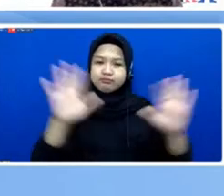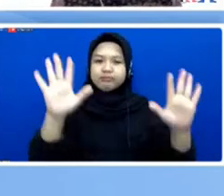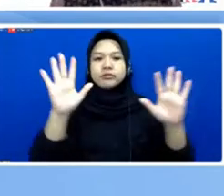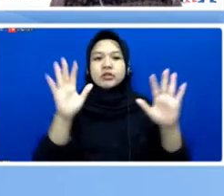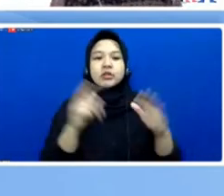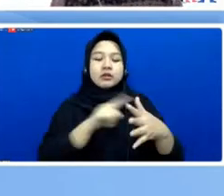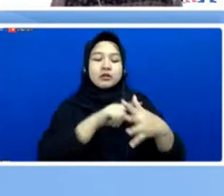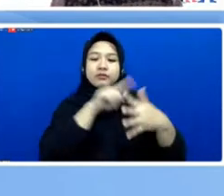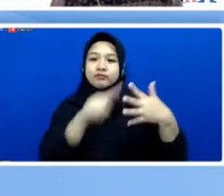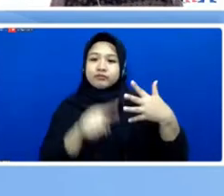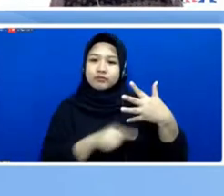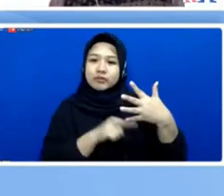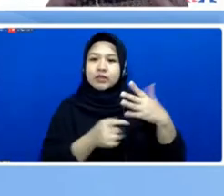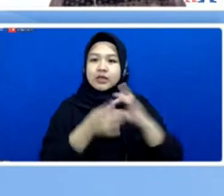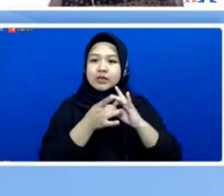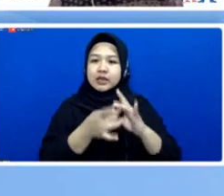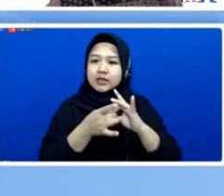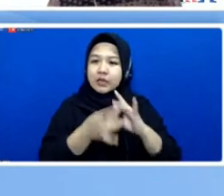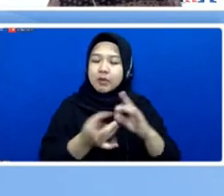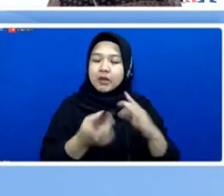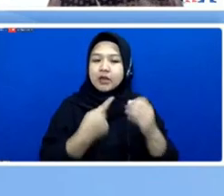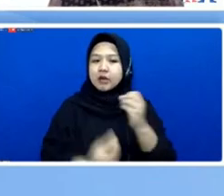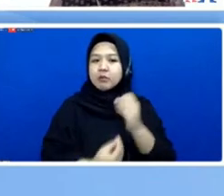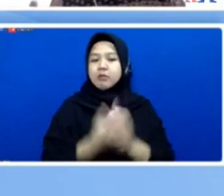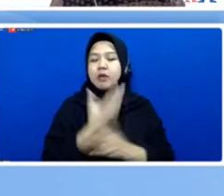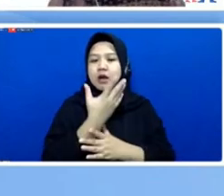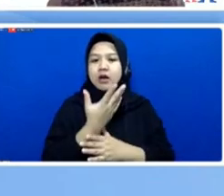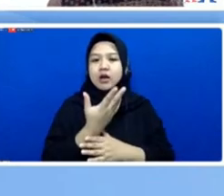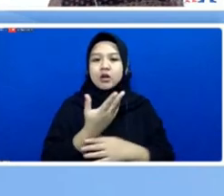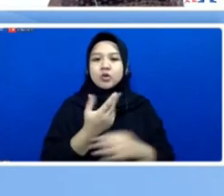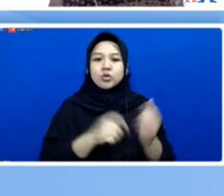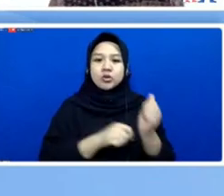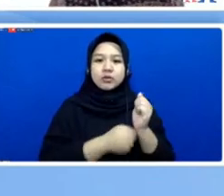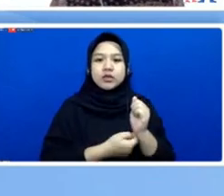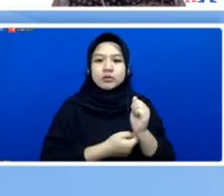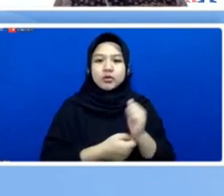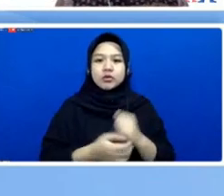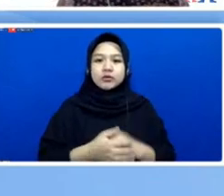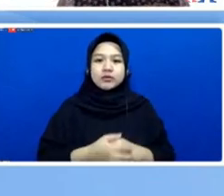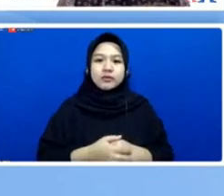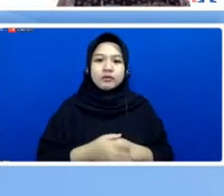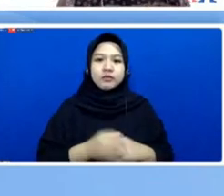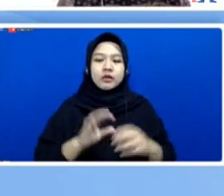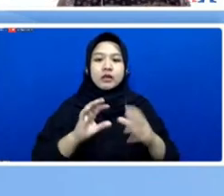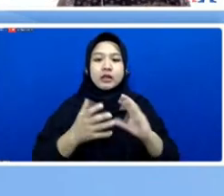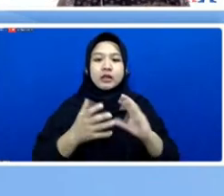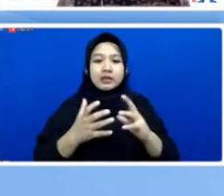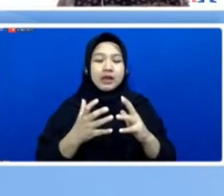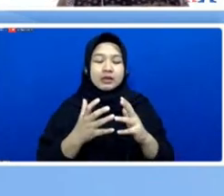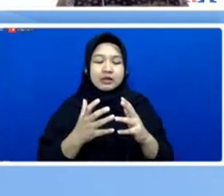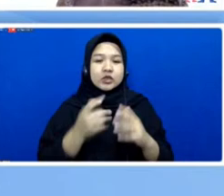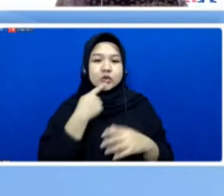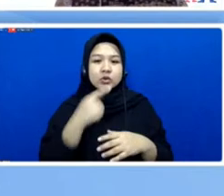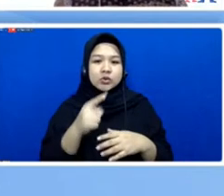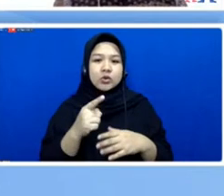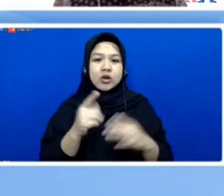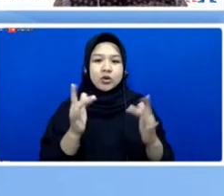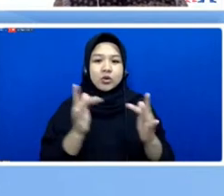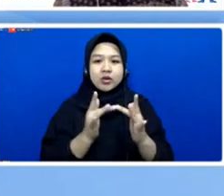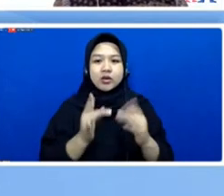pentahelik yang kemudian kita kembangkan untuk memperkuat responnya. Masuk kemudian ke teknis yang lebih terkait dengan pelacakan kontak. Next